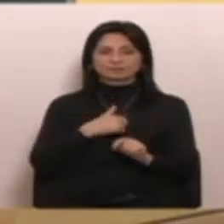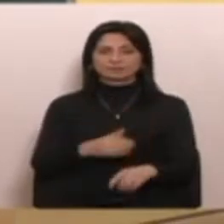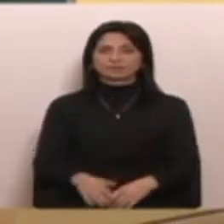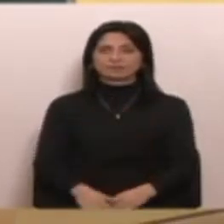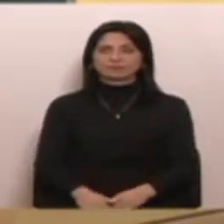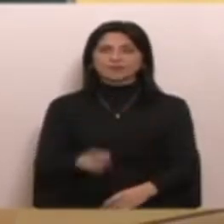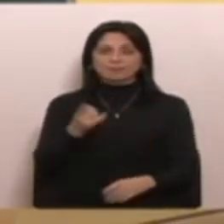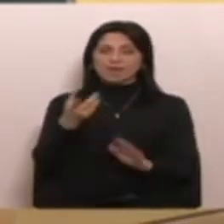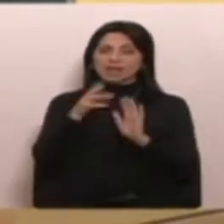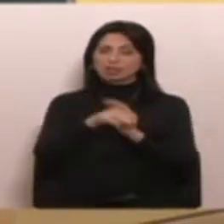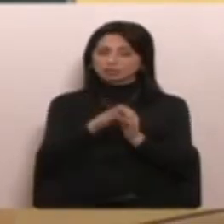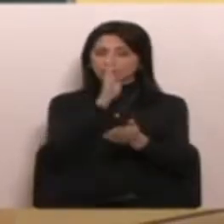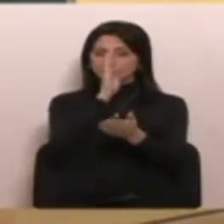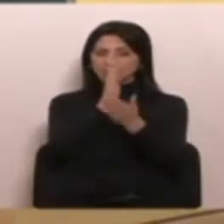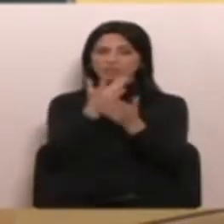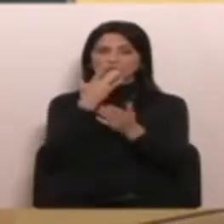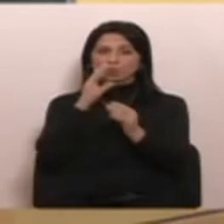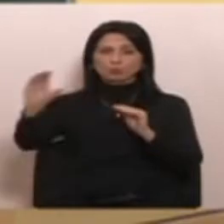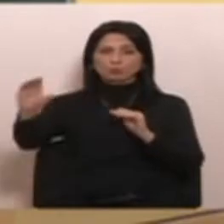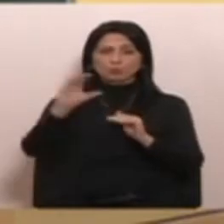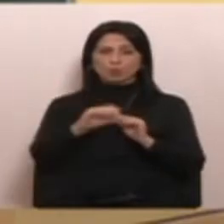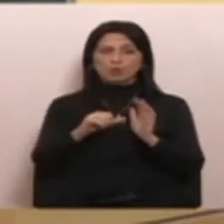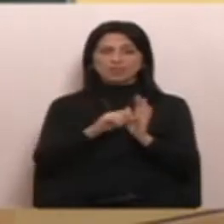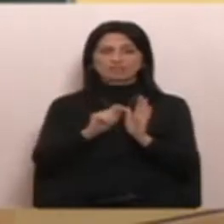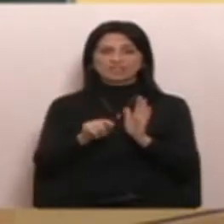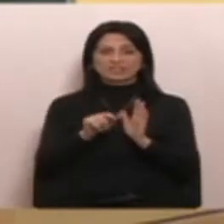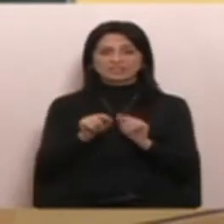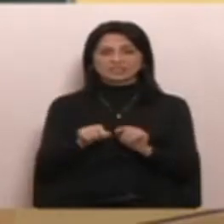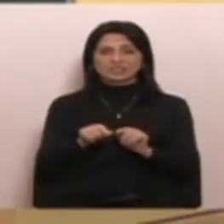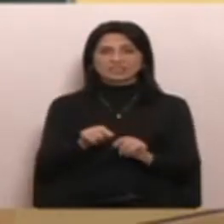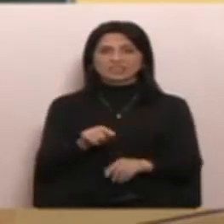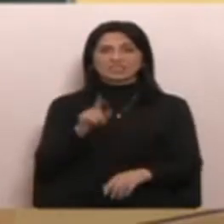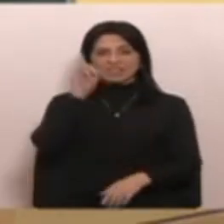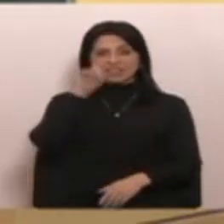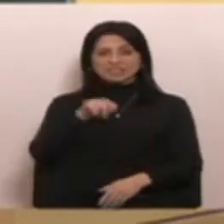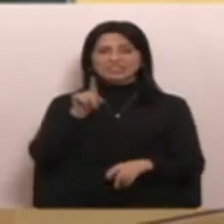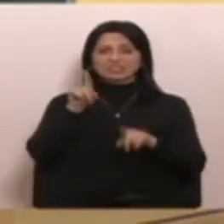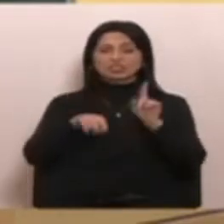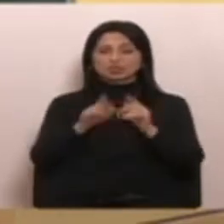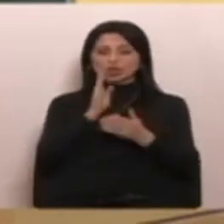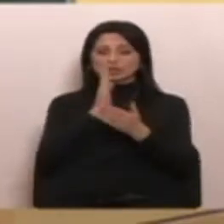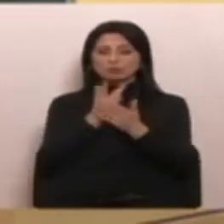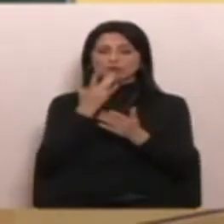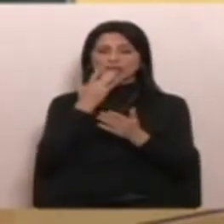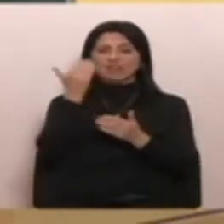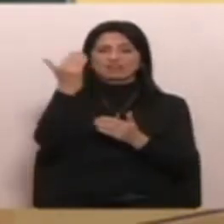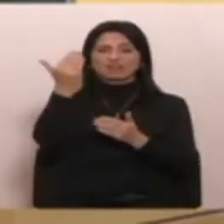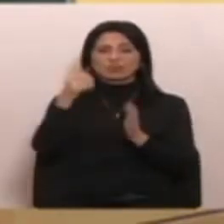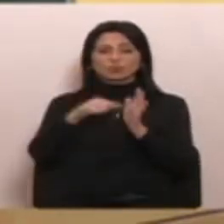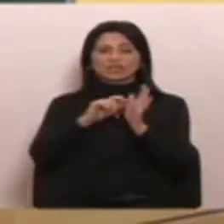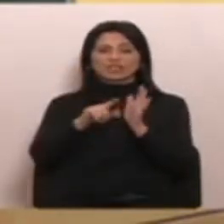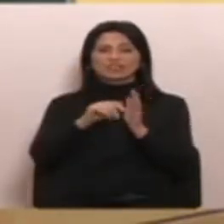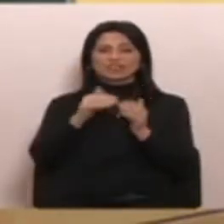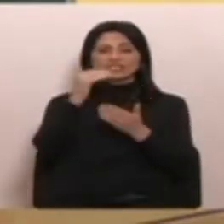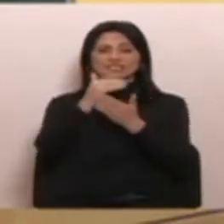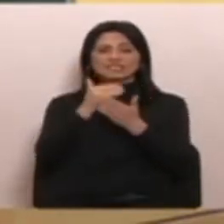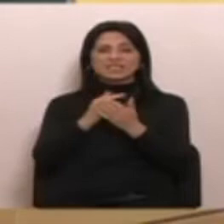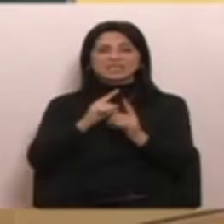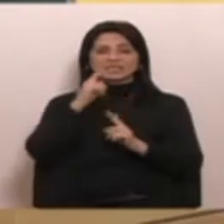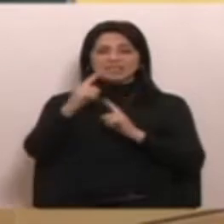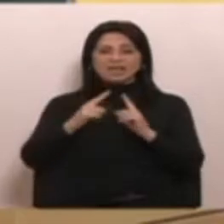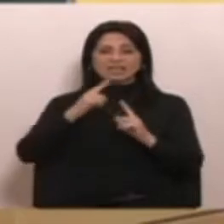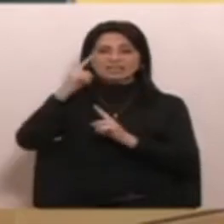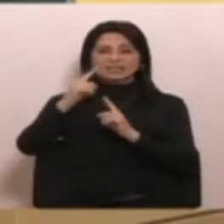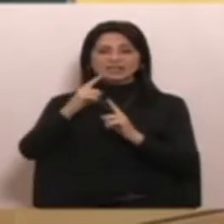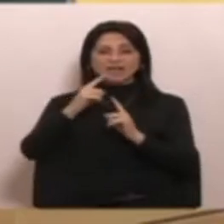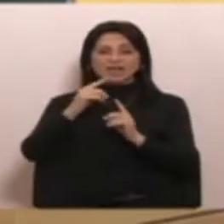მათ შორის პირდაპირი უცხოური ინვესტიციები. თქვენ იცით, რომ ზოგადად პირდაპირი უცხოური ინვესტიციების სტატისტიკა წლიდან წლამდე